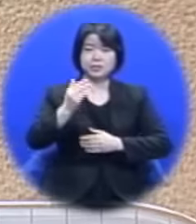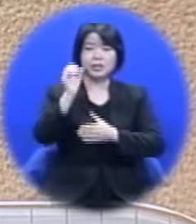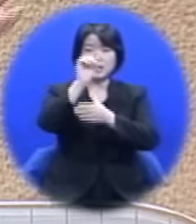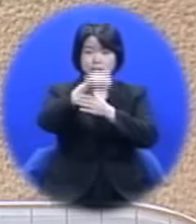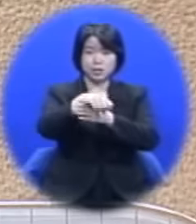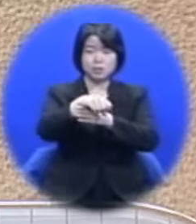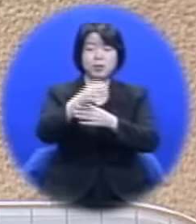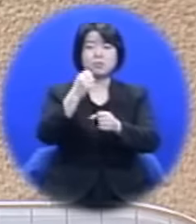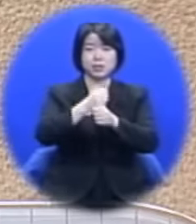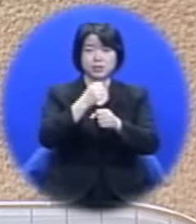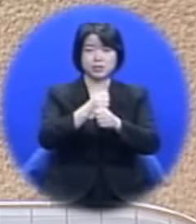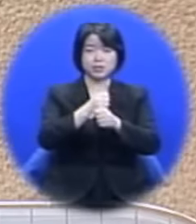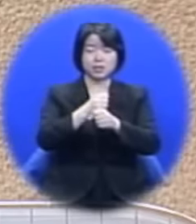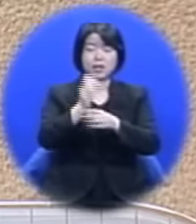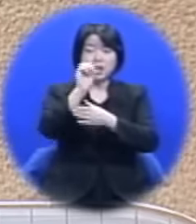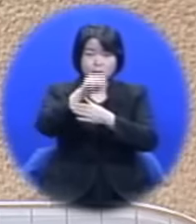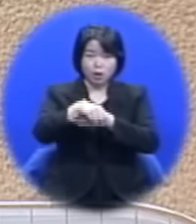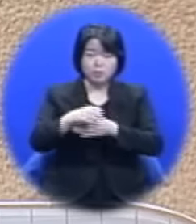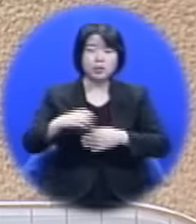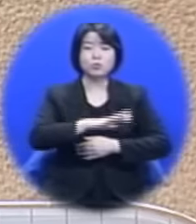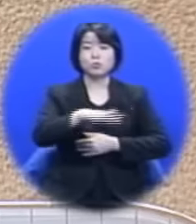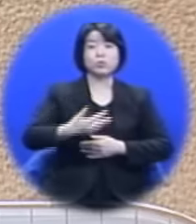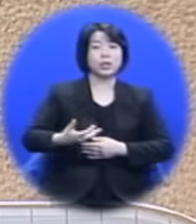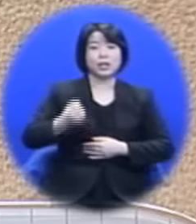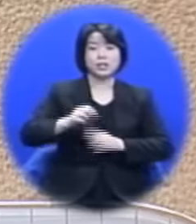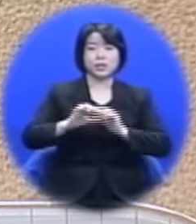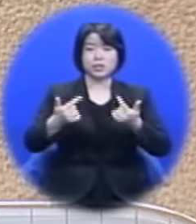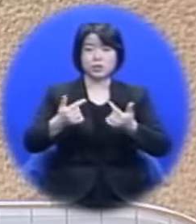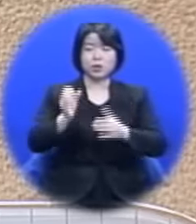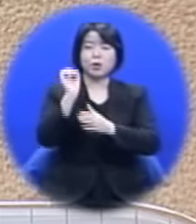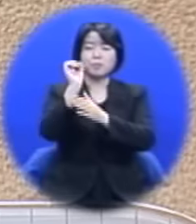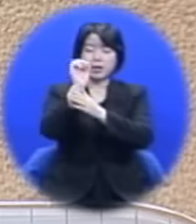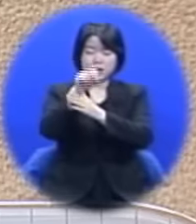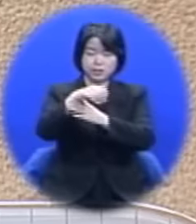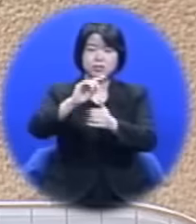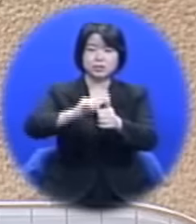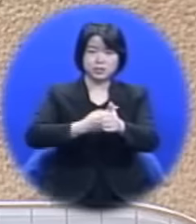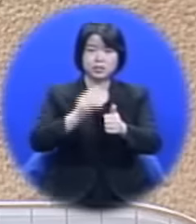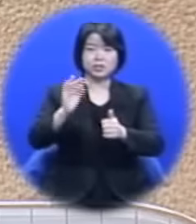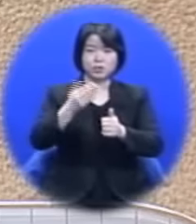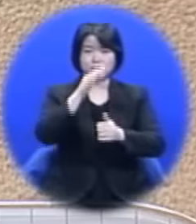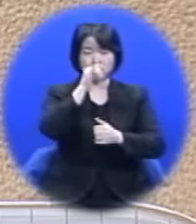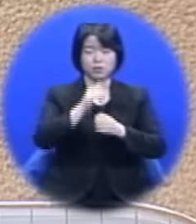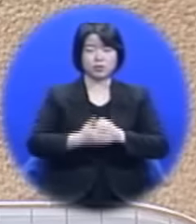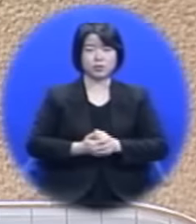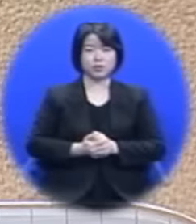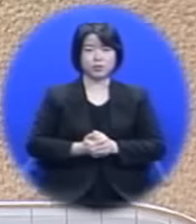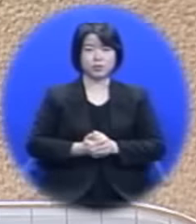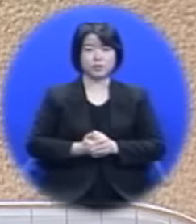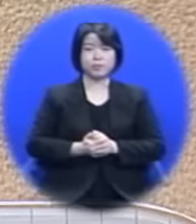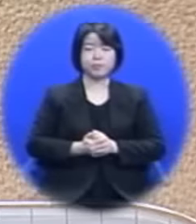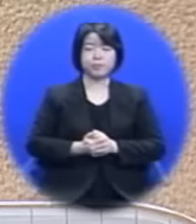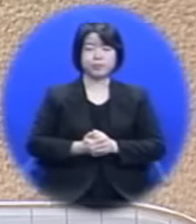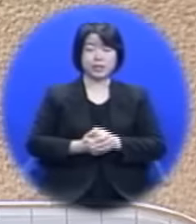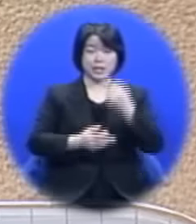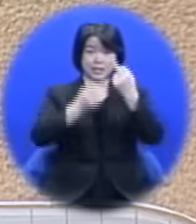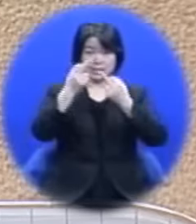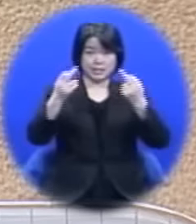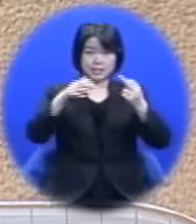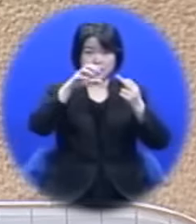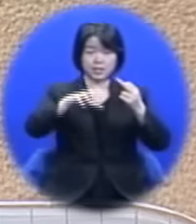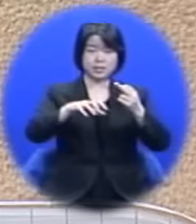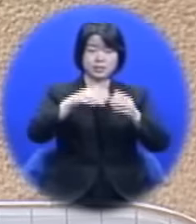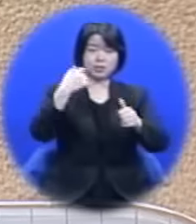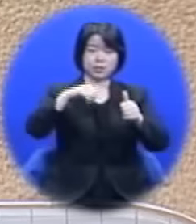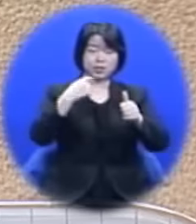열매는 우리가 맺는게 아닙니다 맺어지는 거죠 그건 산상수훈에서 주님은